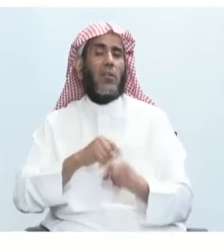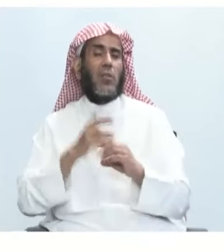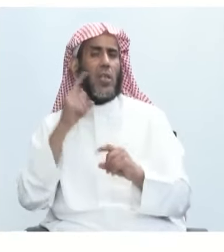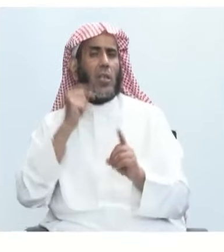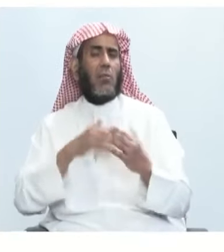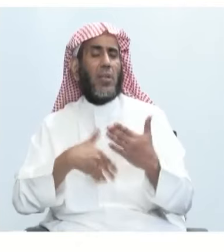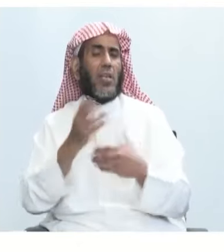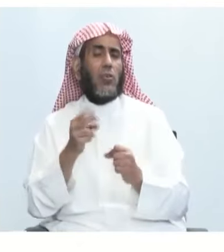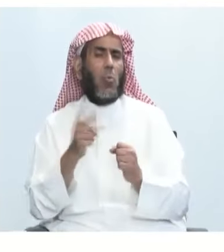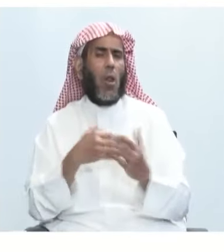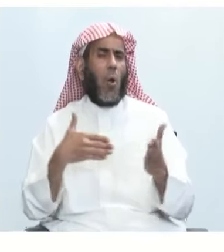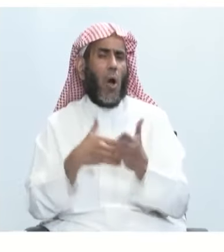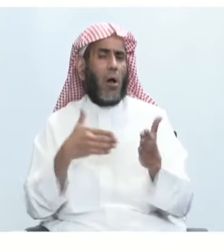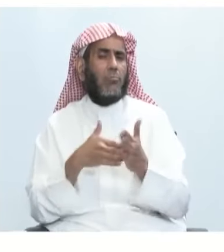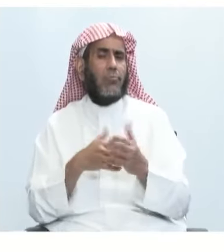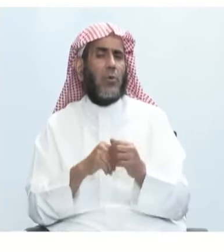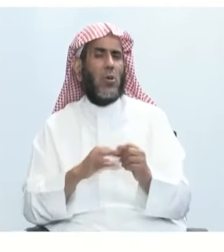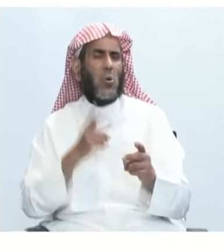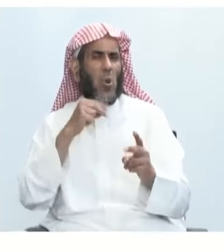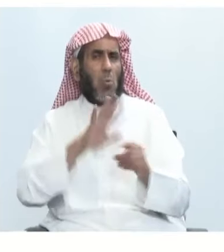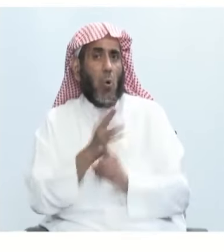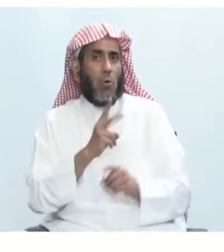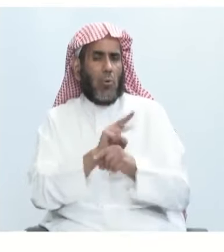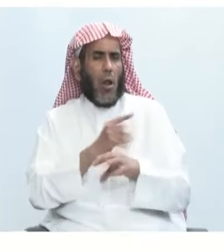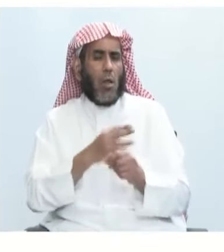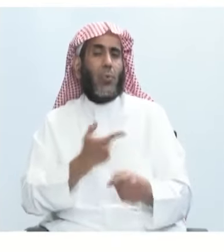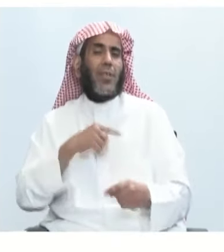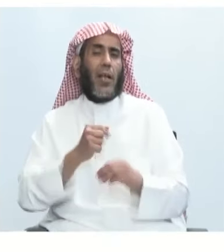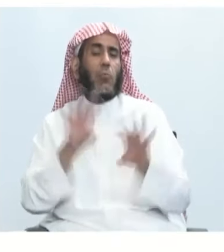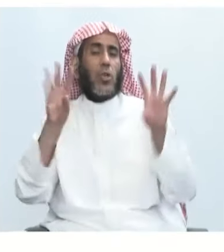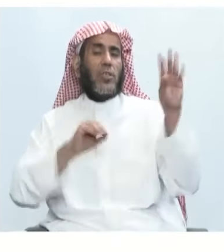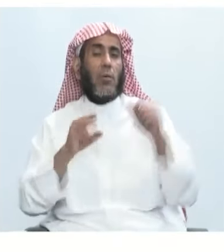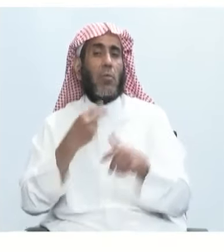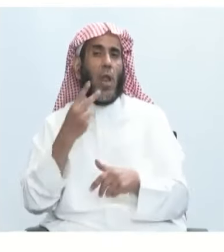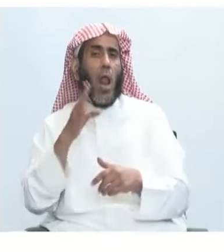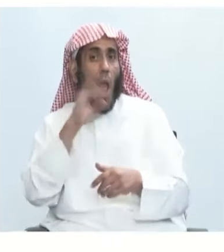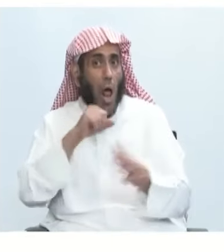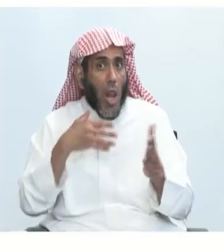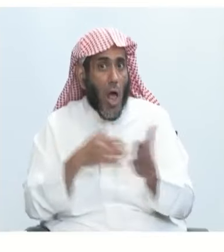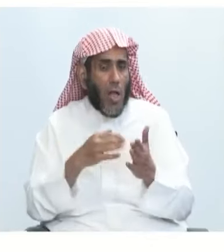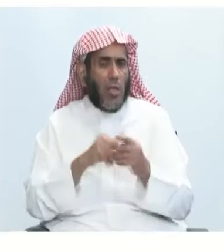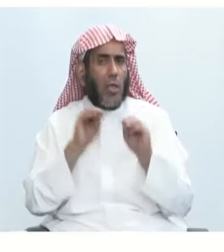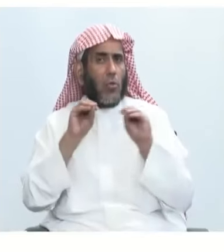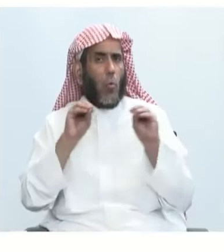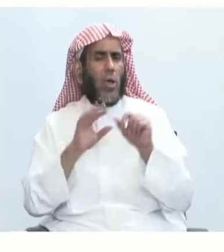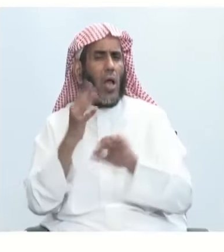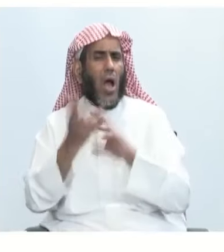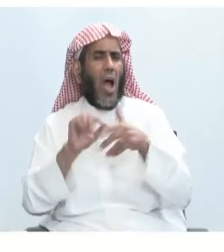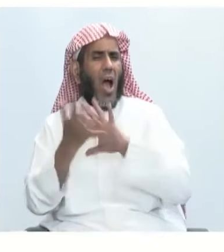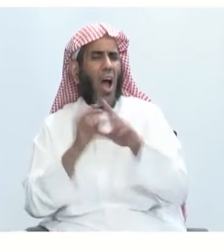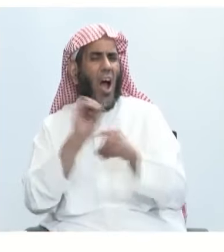التذكير بالنتائج والعواقب والترغيب والترهيب والقصه اثنان هل حدث ان رويت خبرا او